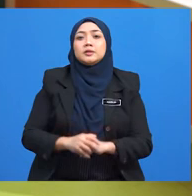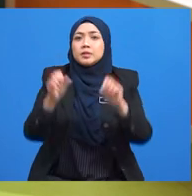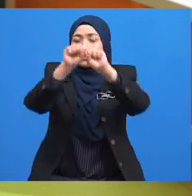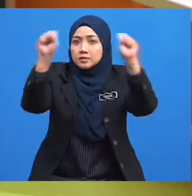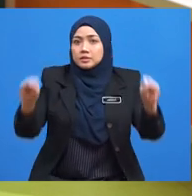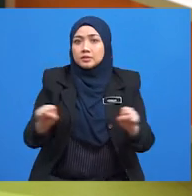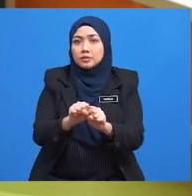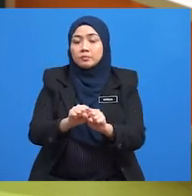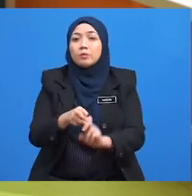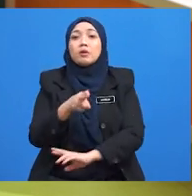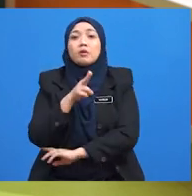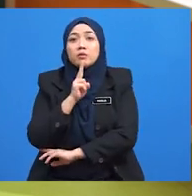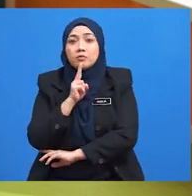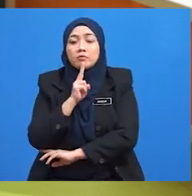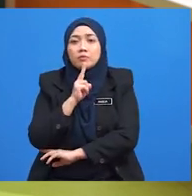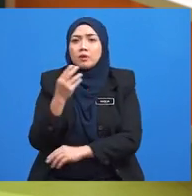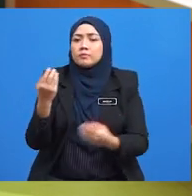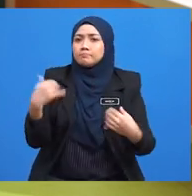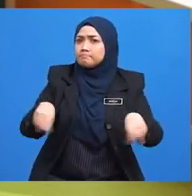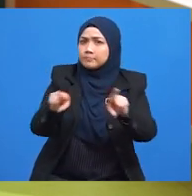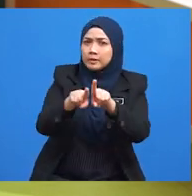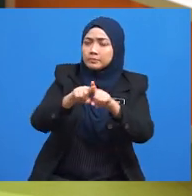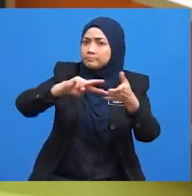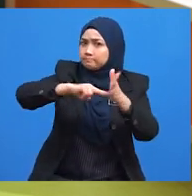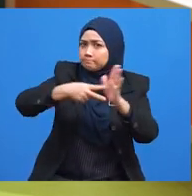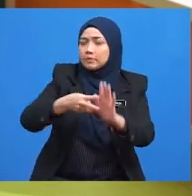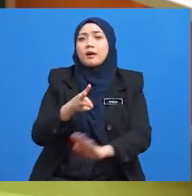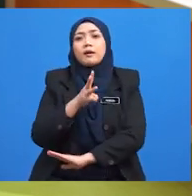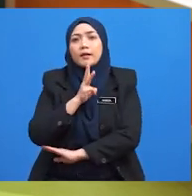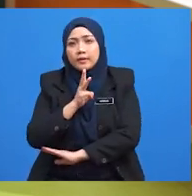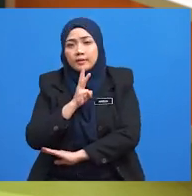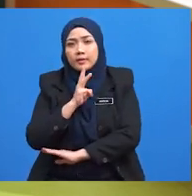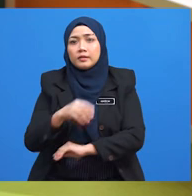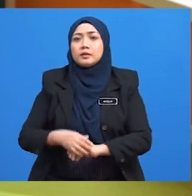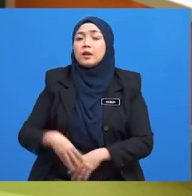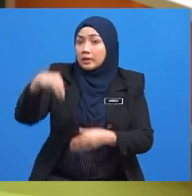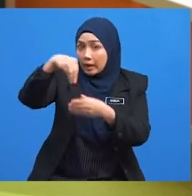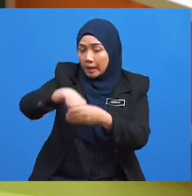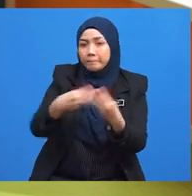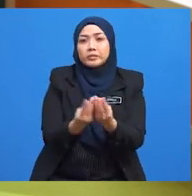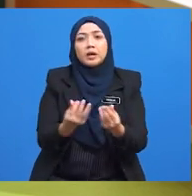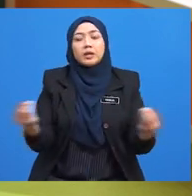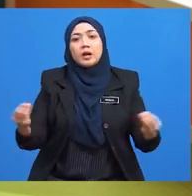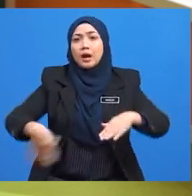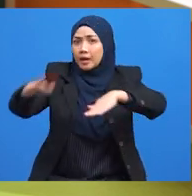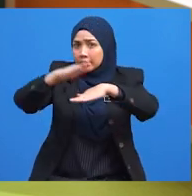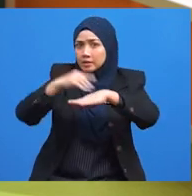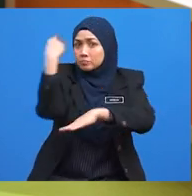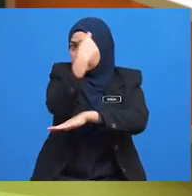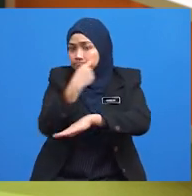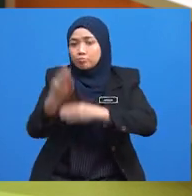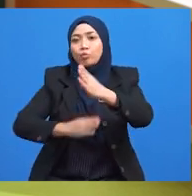atau hidrosfera sangat berkait rapat dengan kitaran air, sama ada dalam tanah, atas permukaan